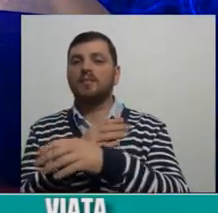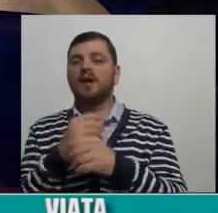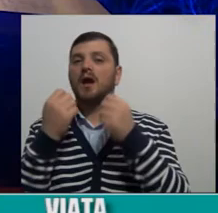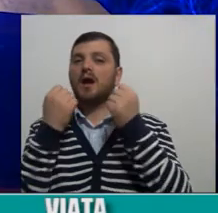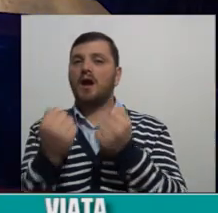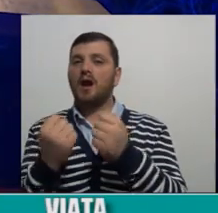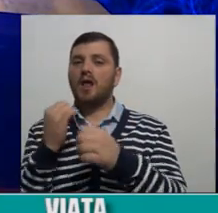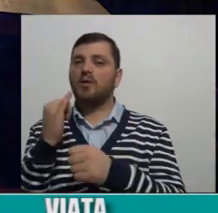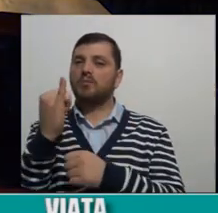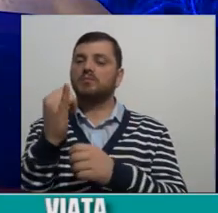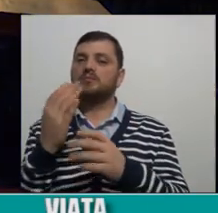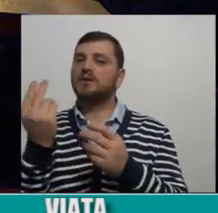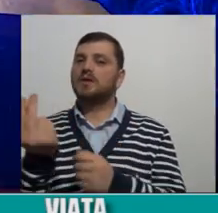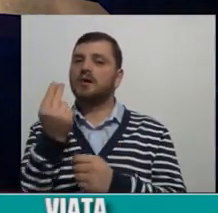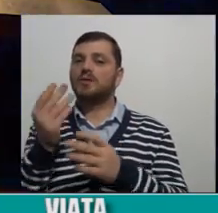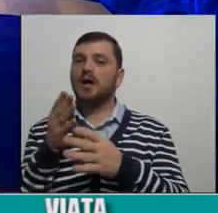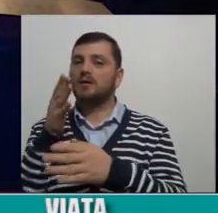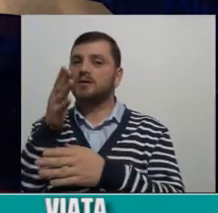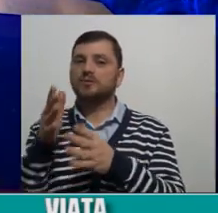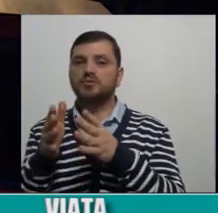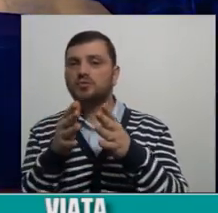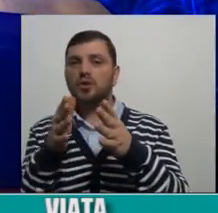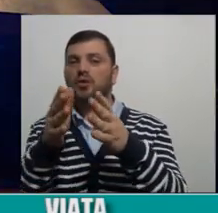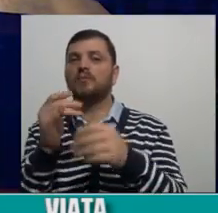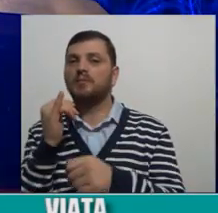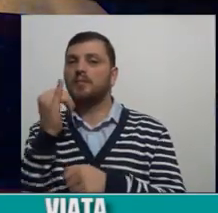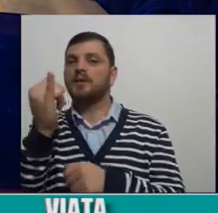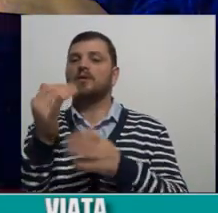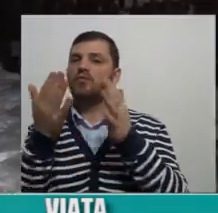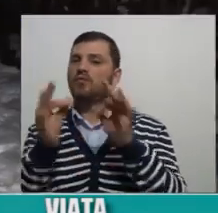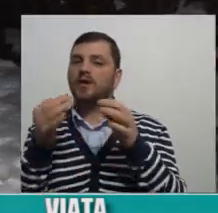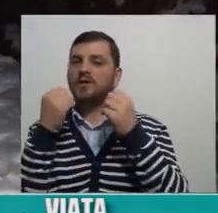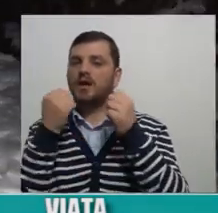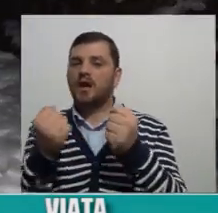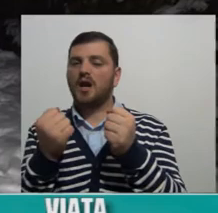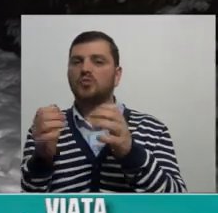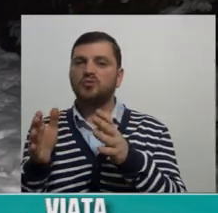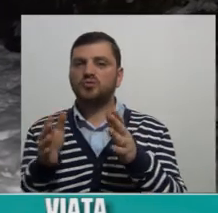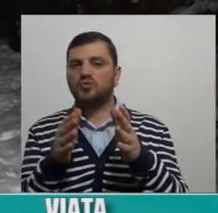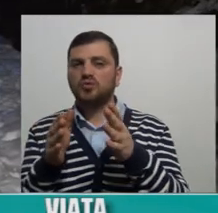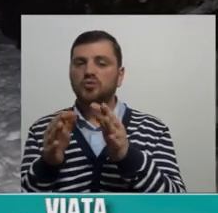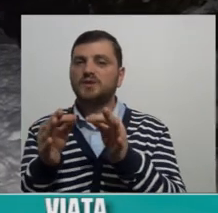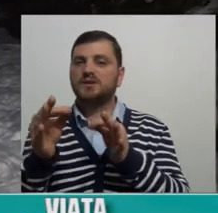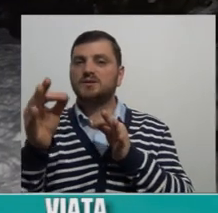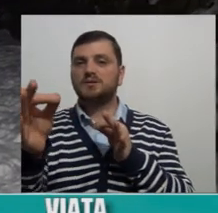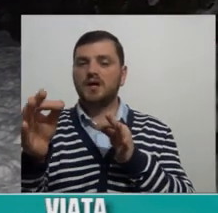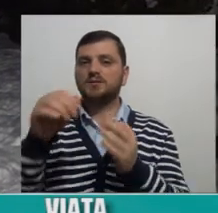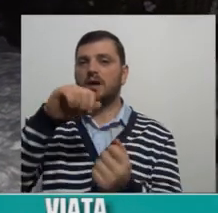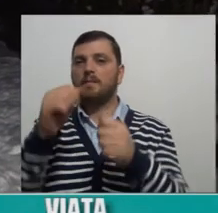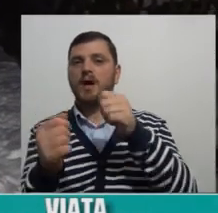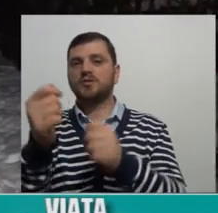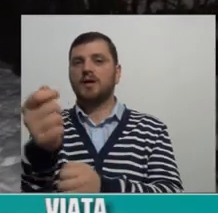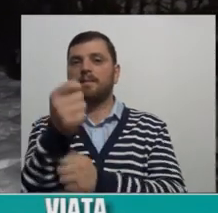bârne. Dificultatea intervenției a constat în faptul că accesul autospecial la locul intervenției a fost foarte, foarte greu. Distanța